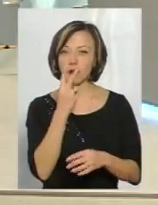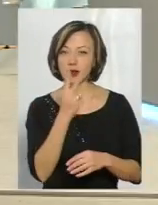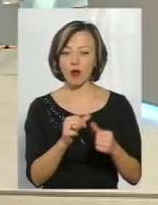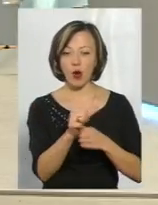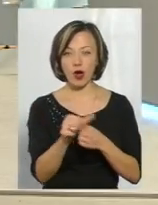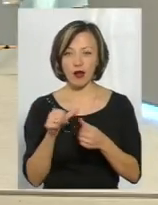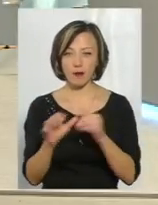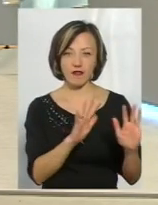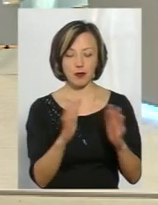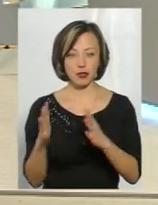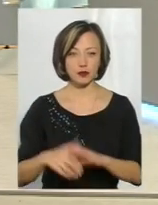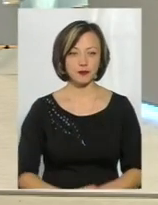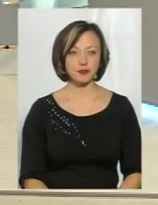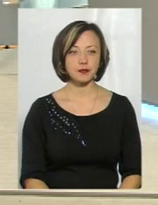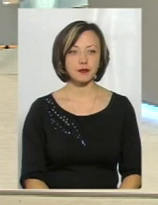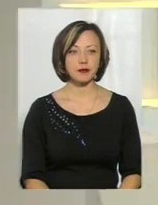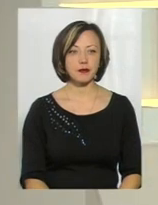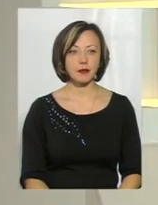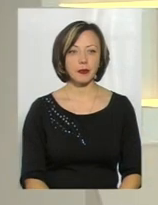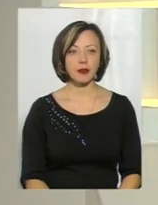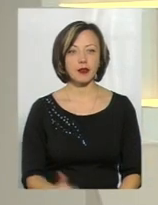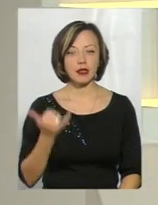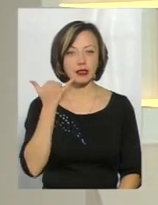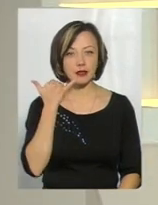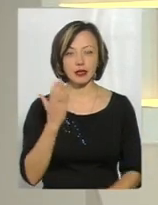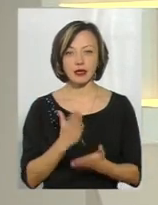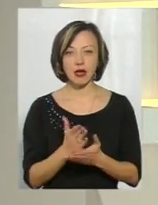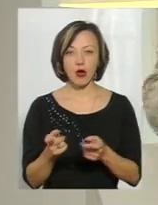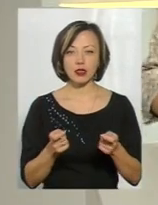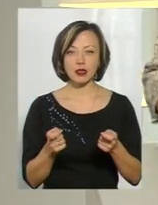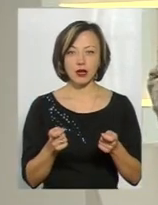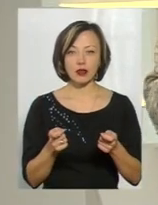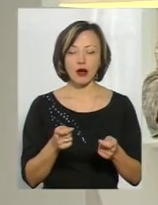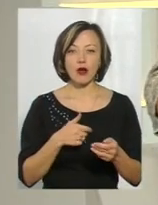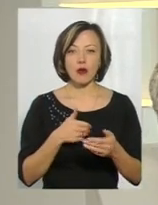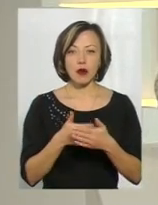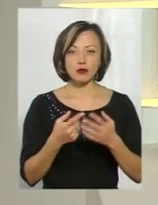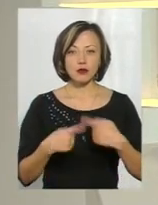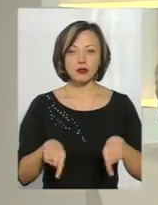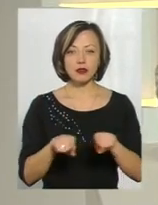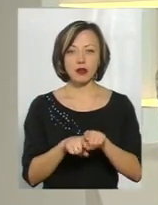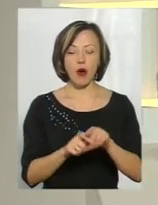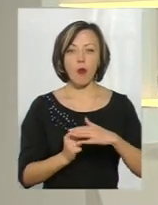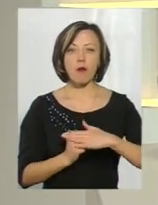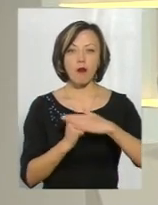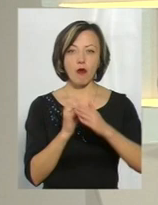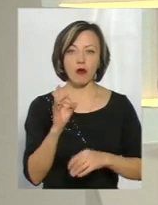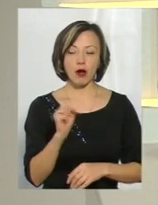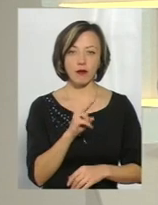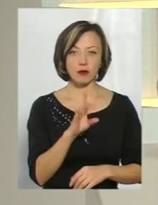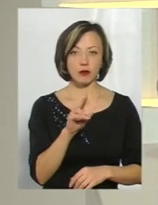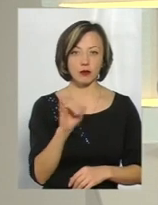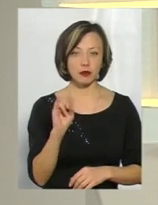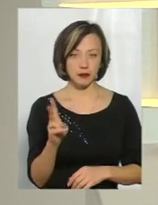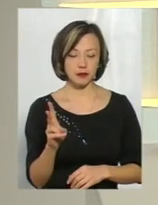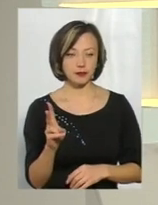окремі випадки. Кожному окремі випадки. Далі розберемо. У нас на зв'язку є координатор громадської організації «Опора» Андрій Попик.